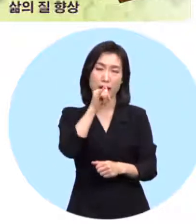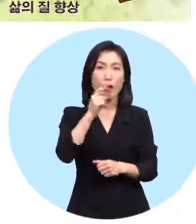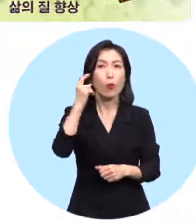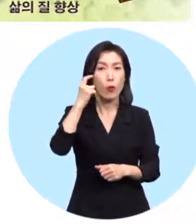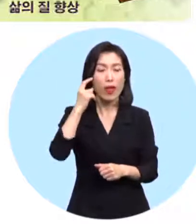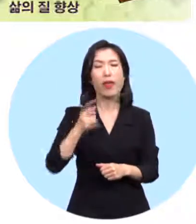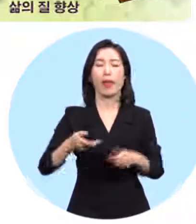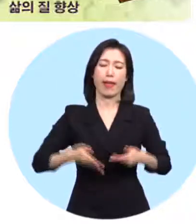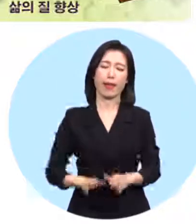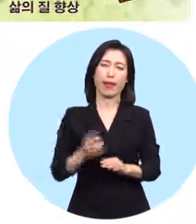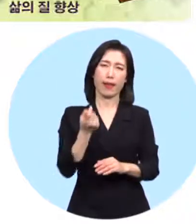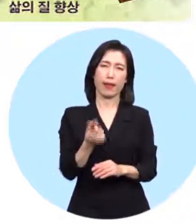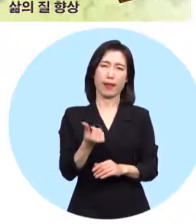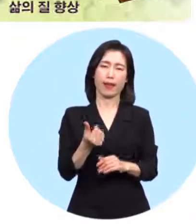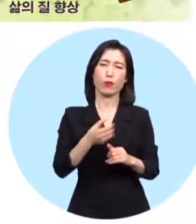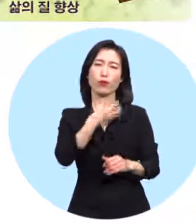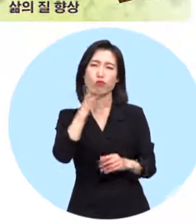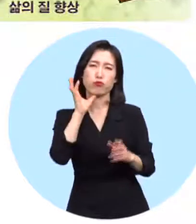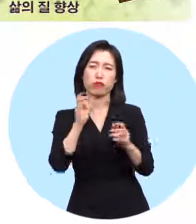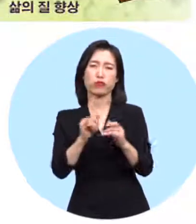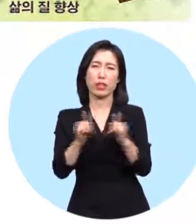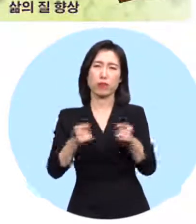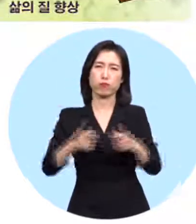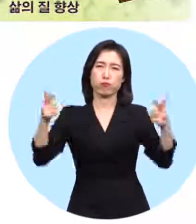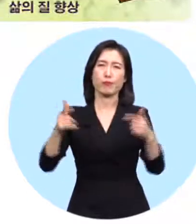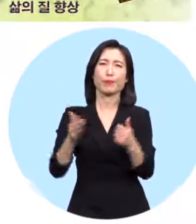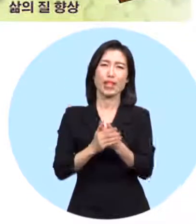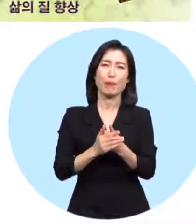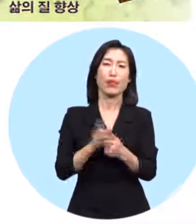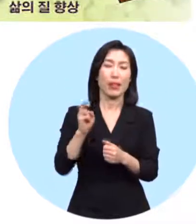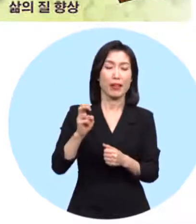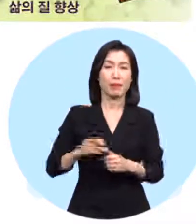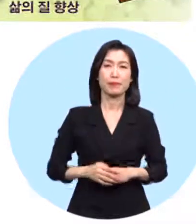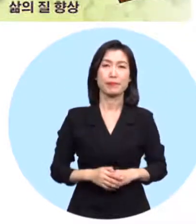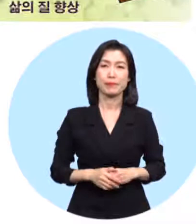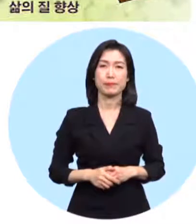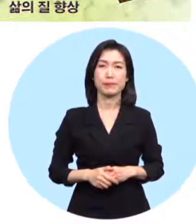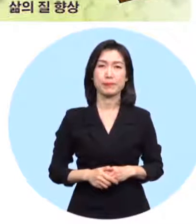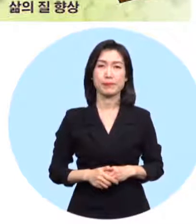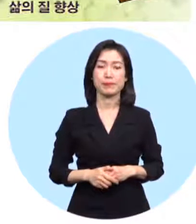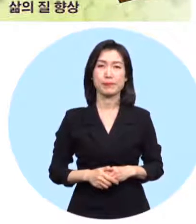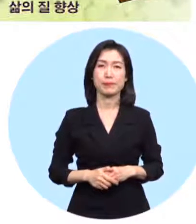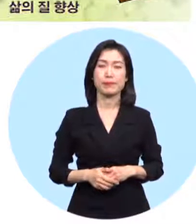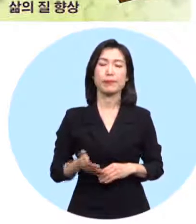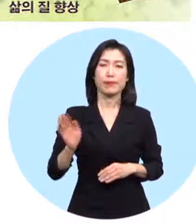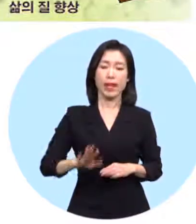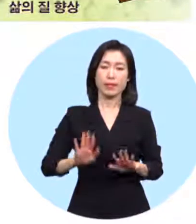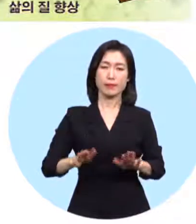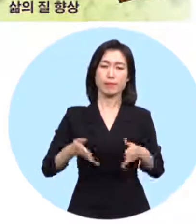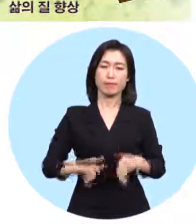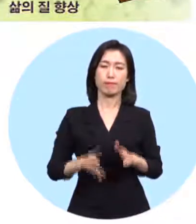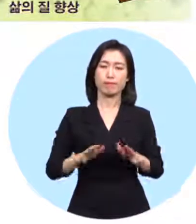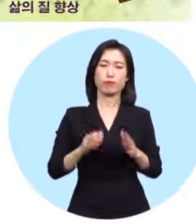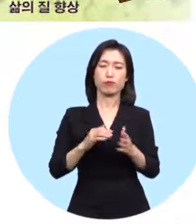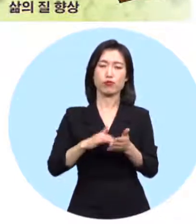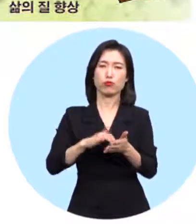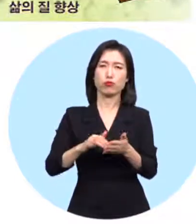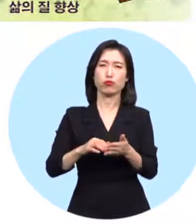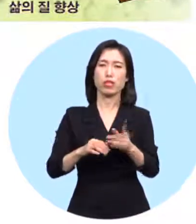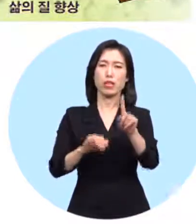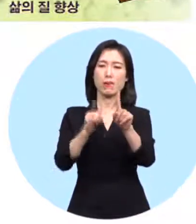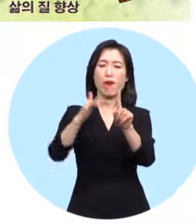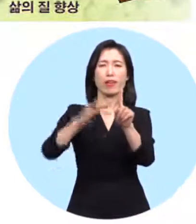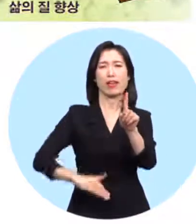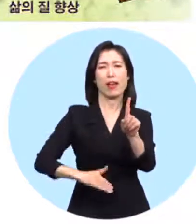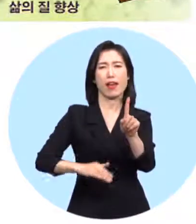이유는 저출산 고령화가 가장 중요한 원인이라고 봐지는데요. 이미 합계 출산율이 1명도 안 되는 지가 이미 오래가